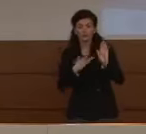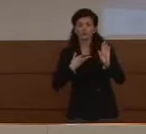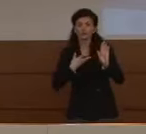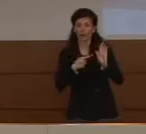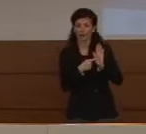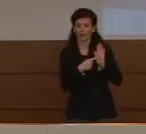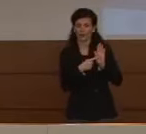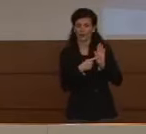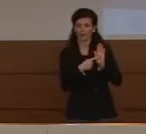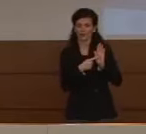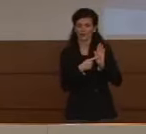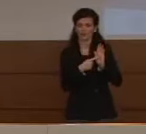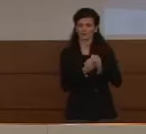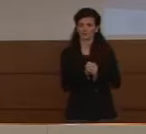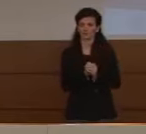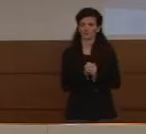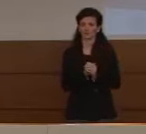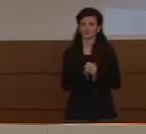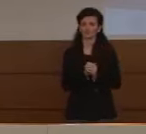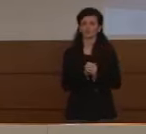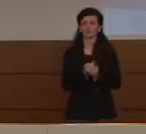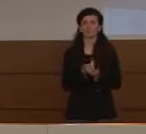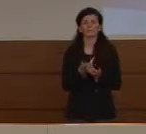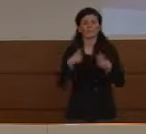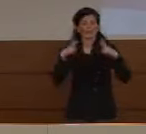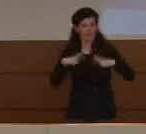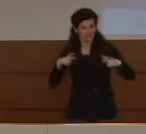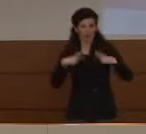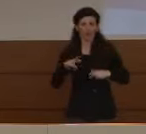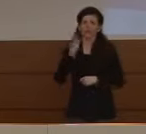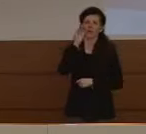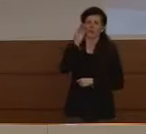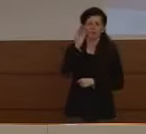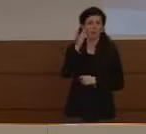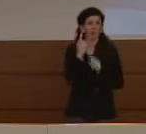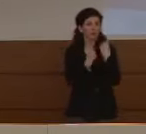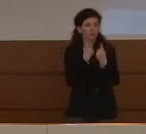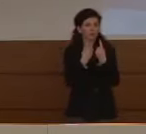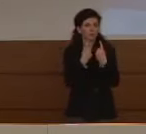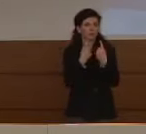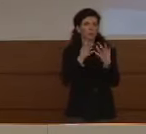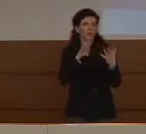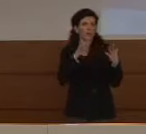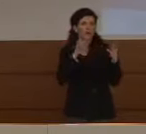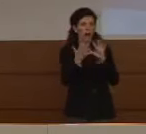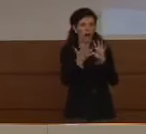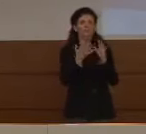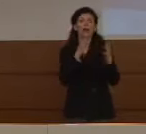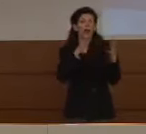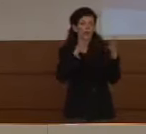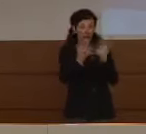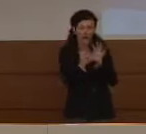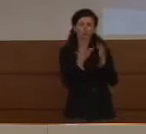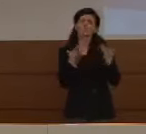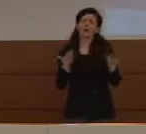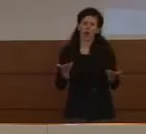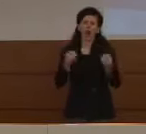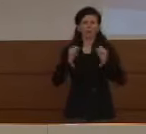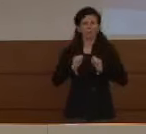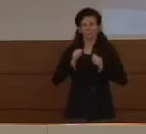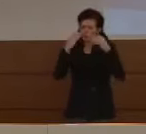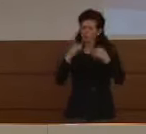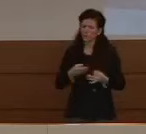auspicabile in futuro che qualcosa possa cambiare quando e se questo si verificherà ci sarà un apposito dpcm